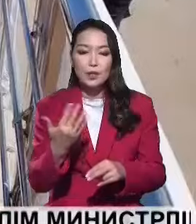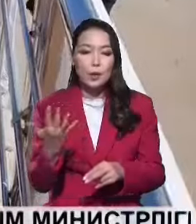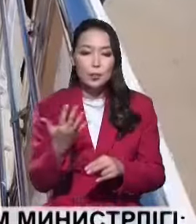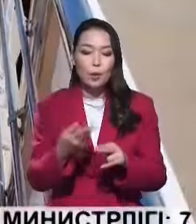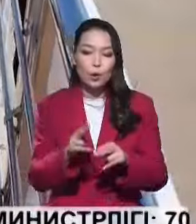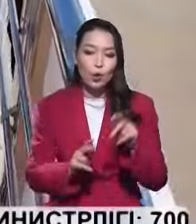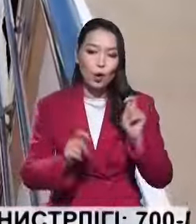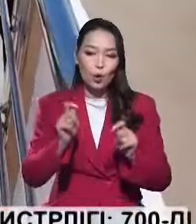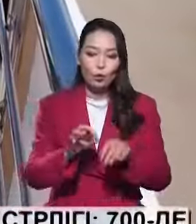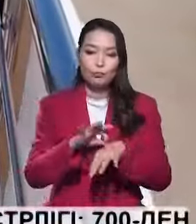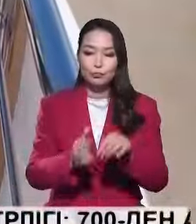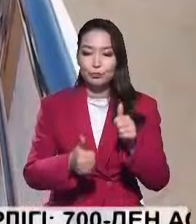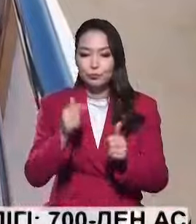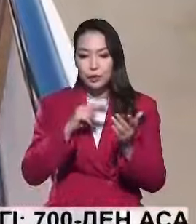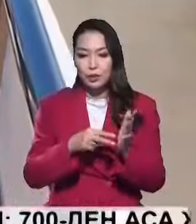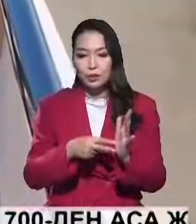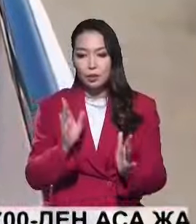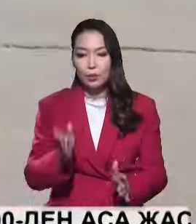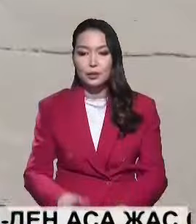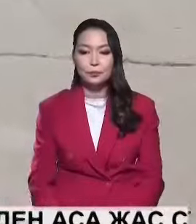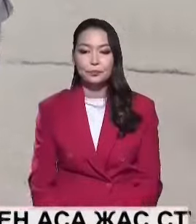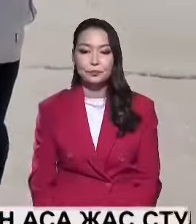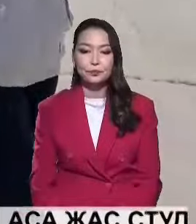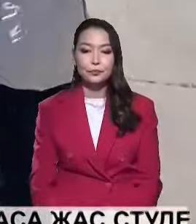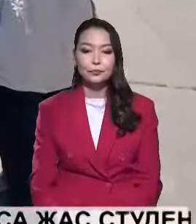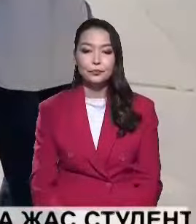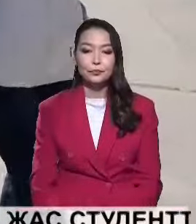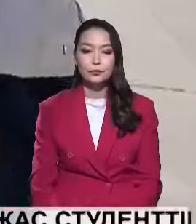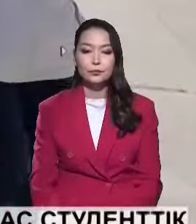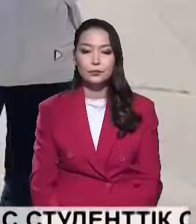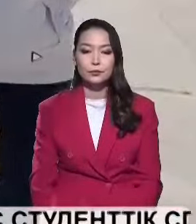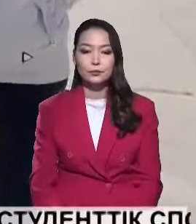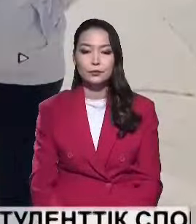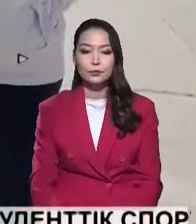көшпенділер ойында жарысады. Заңғар Санай, Қайрат Елеусізов, Астана Таймс, Қостанай облысы.